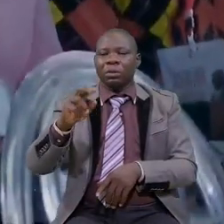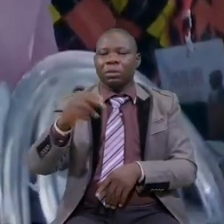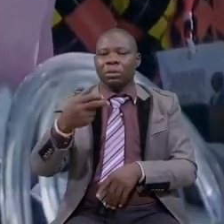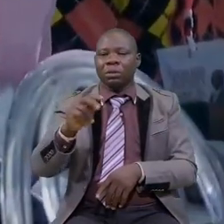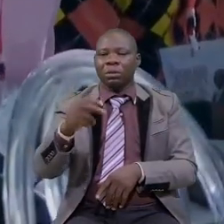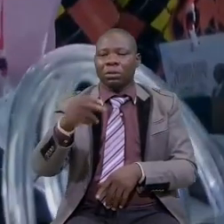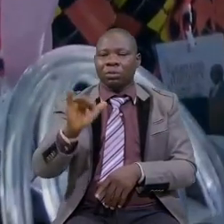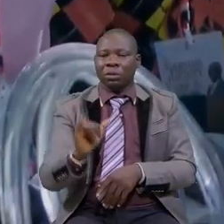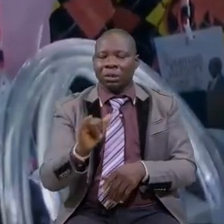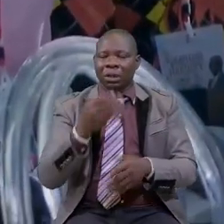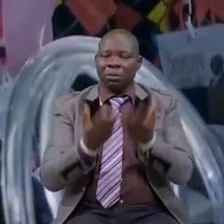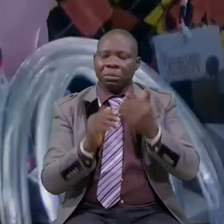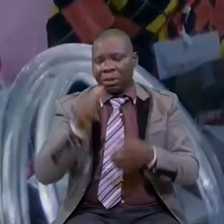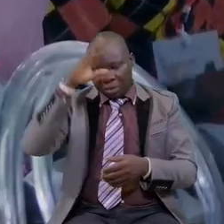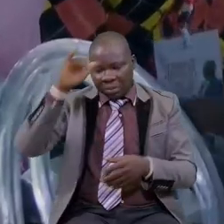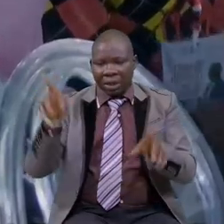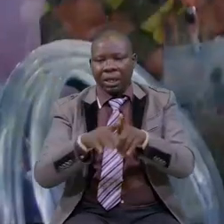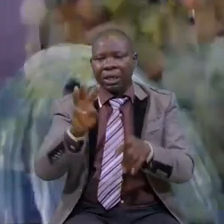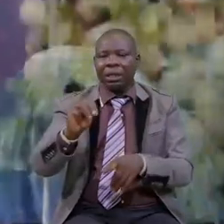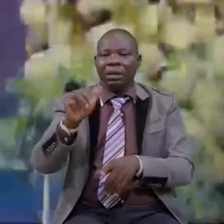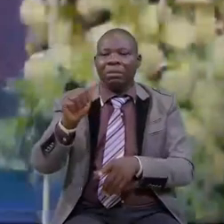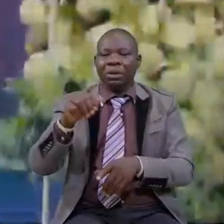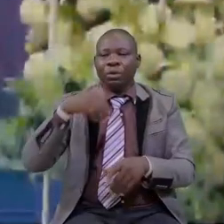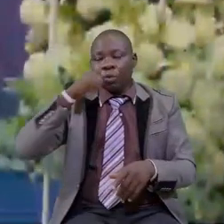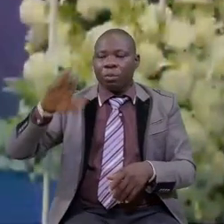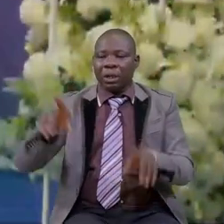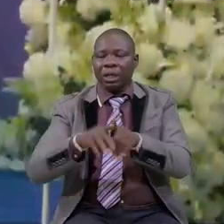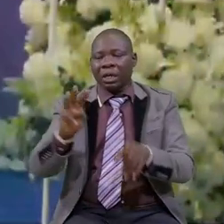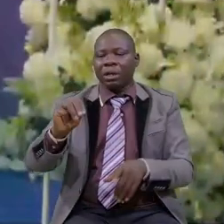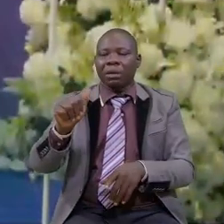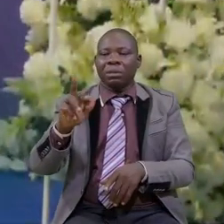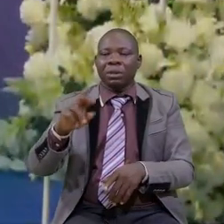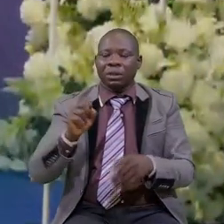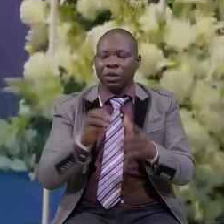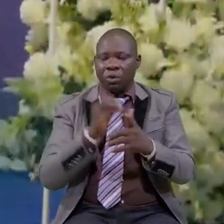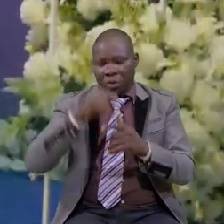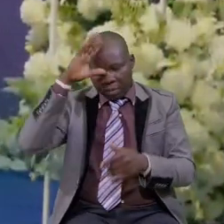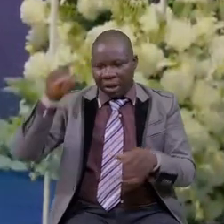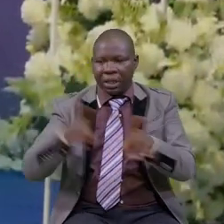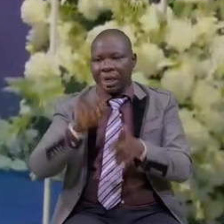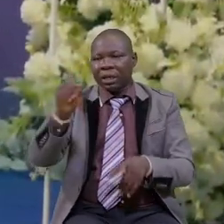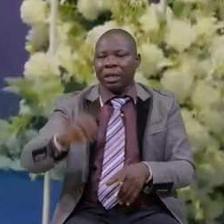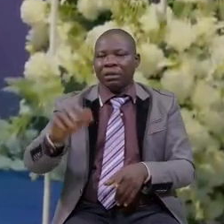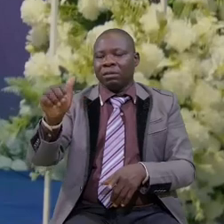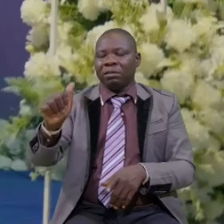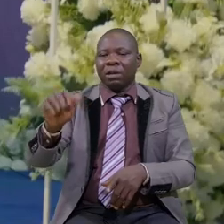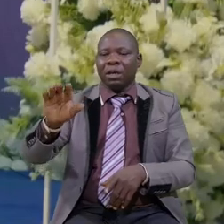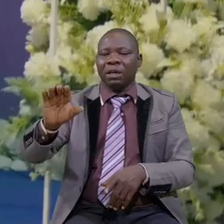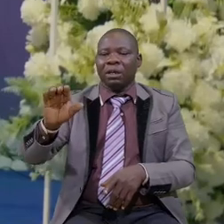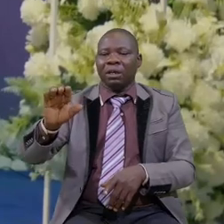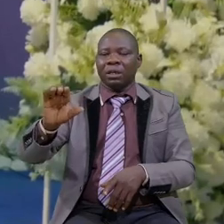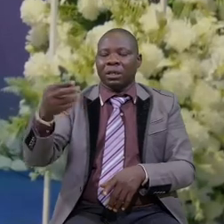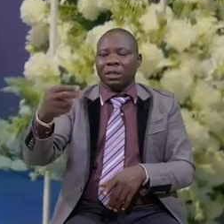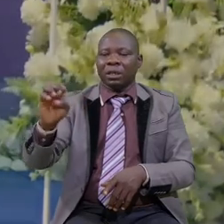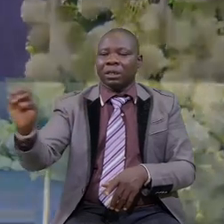Marie, ou que nous soyons un homme comme Zachée, homme-femme, né de nouveau, régénéré, c'est pour tout le monde, c'est pour les jeunes, c'est pour